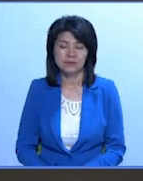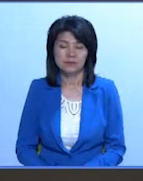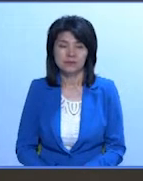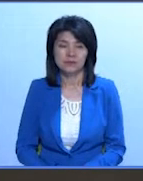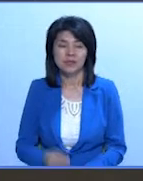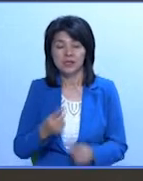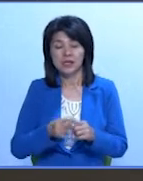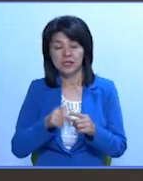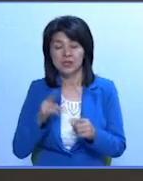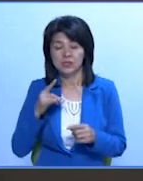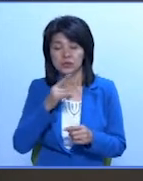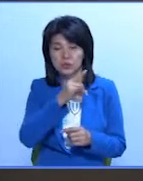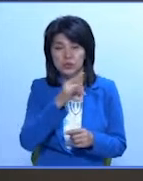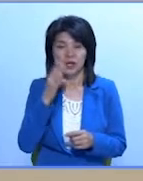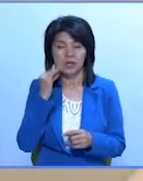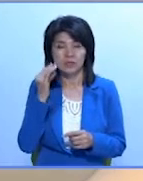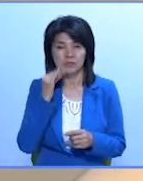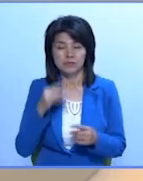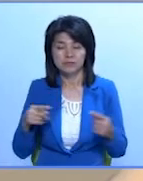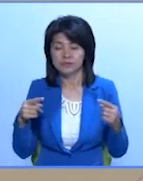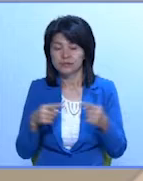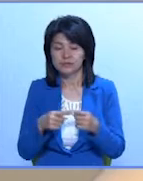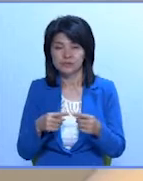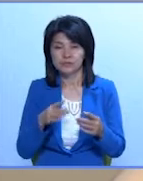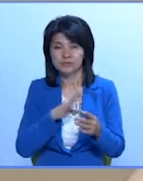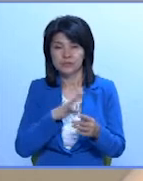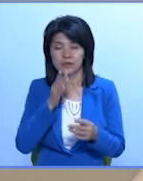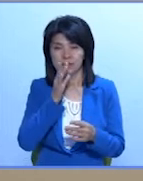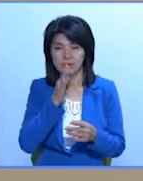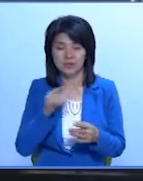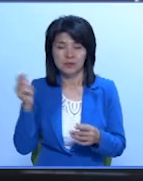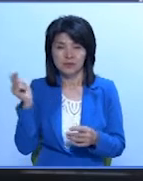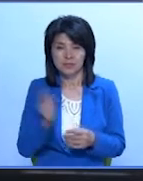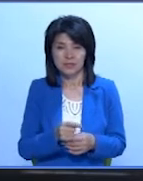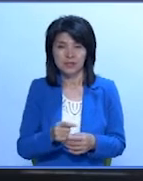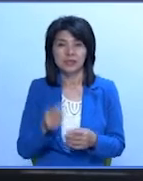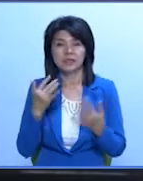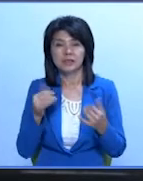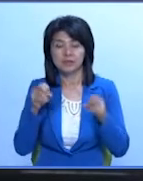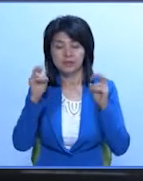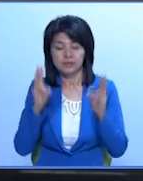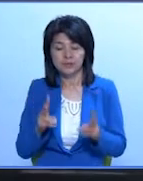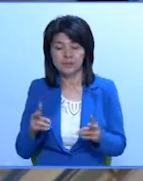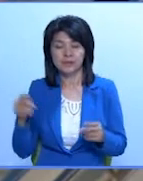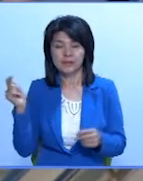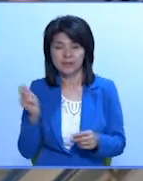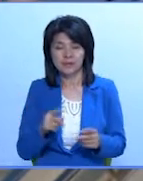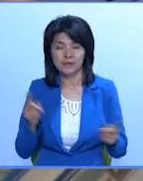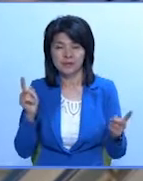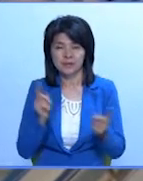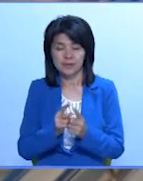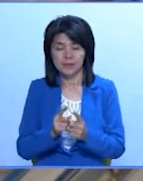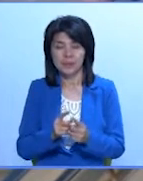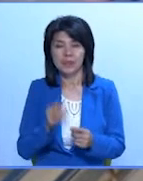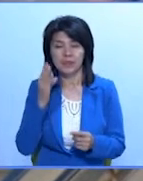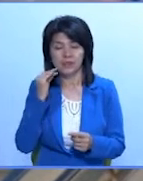Бұл ұшақ Алматыдан дәл белгіленген уақытта жетті. Оларды санитарлық қызмет саласының мамандары күтіп алып, Алматыда толтырған